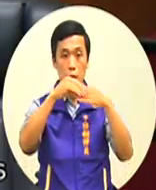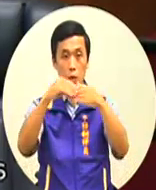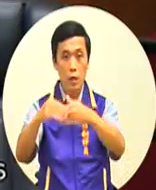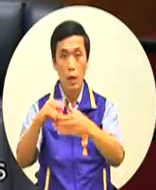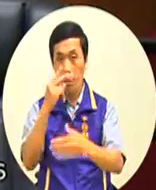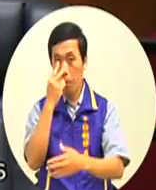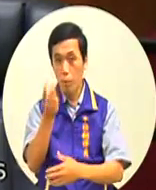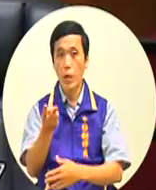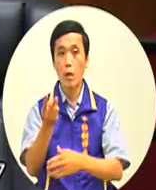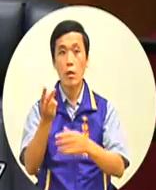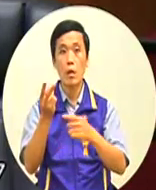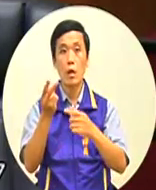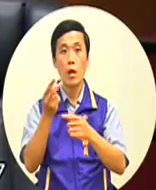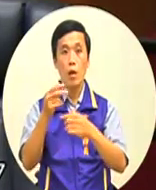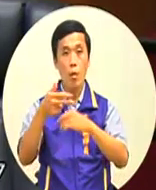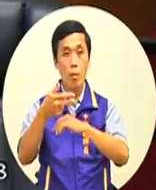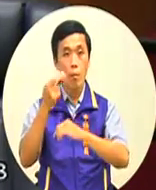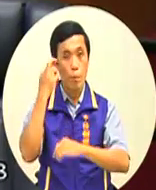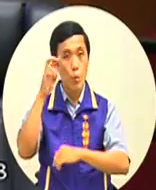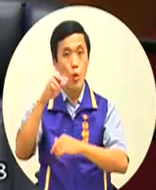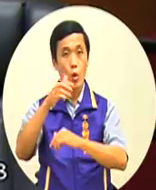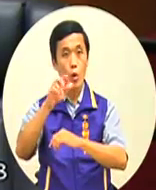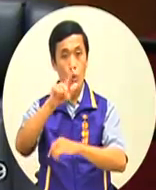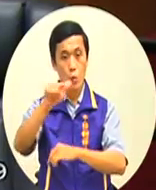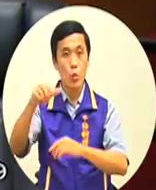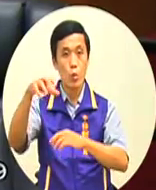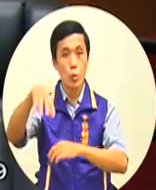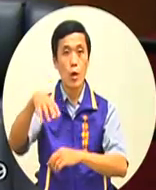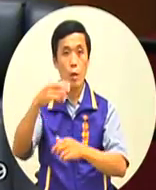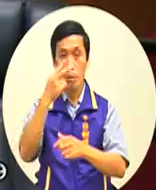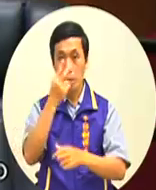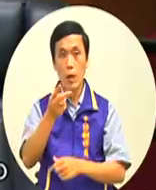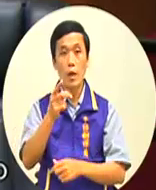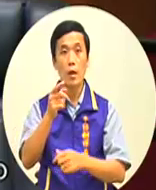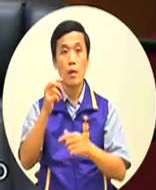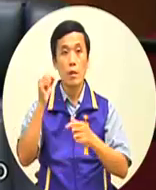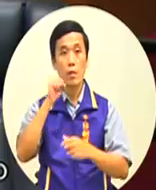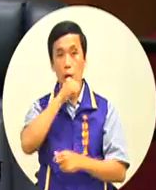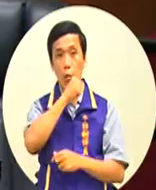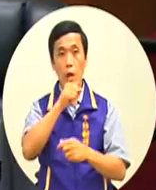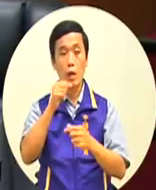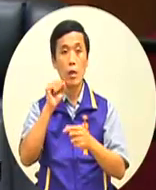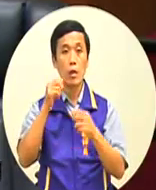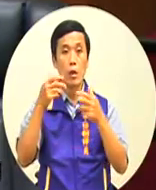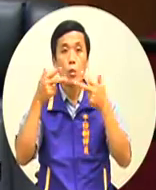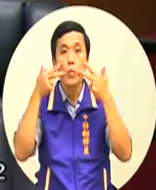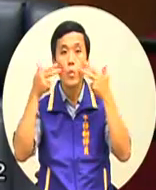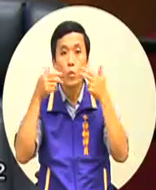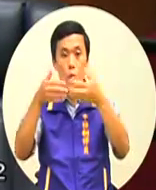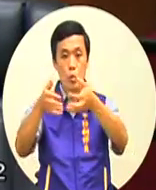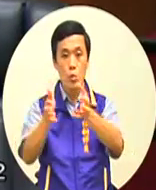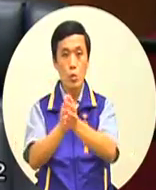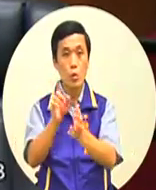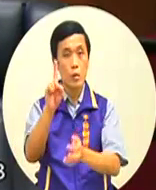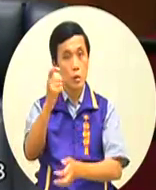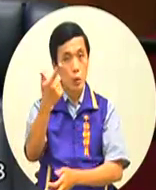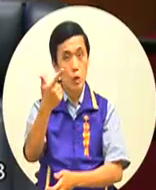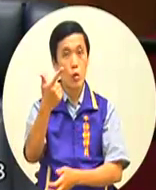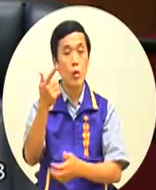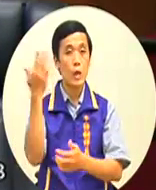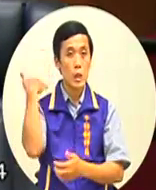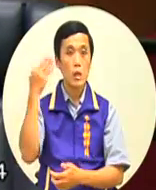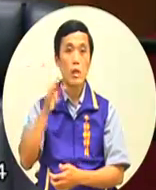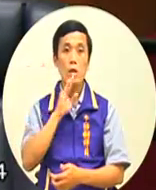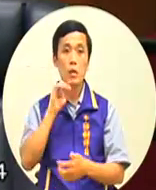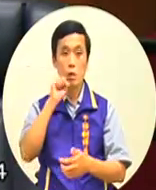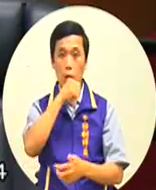我们我们台湾16个族群过去属于这块土地的主人的这些